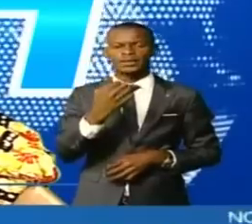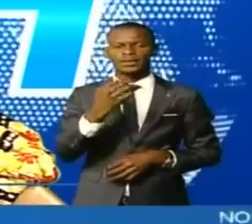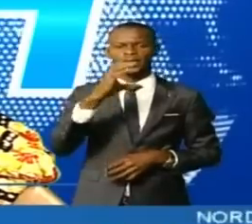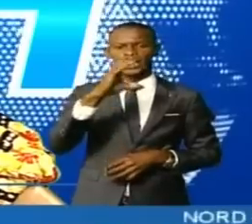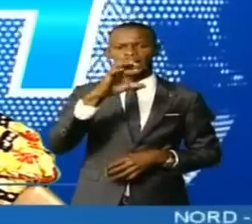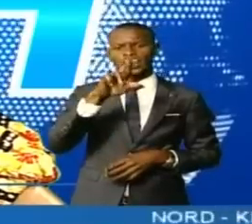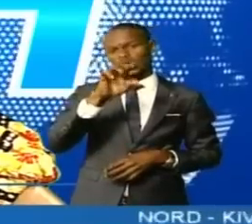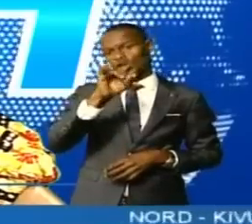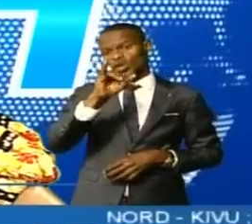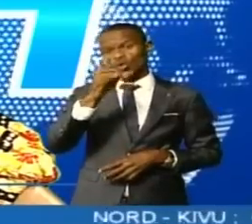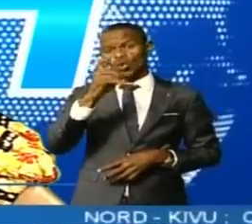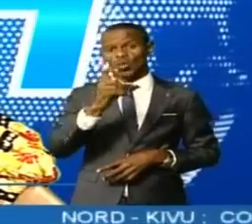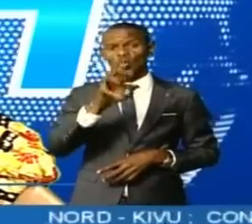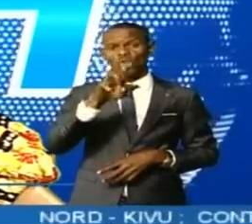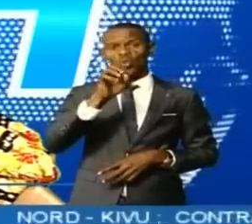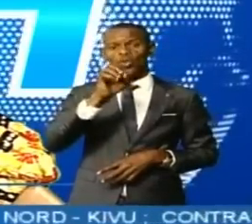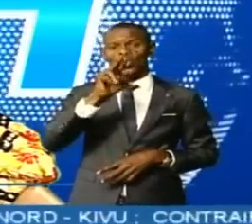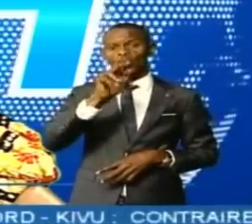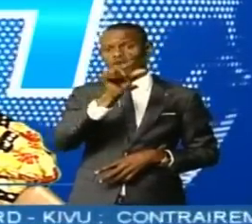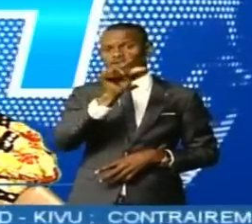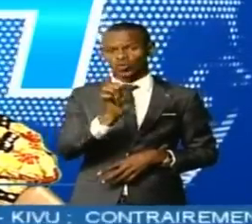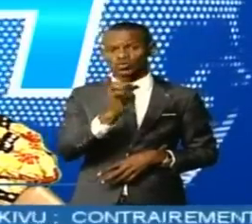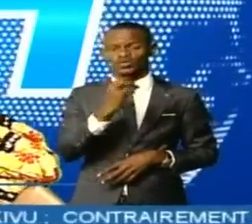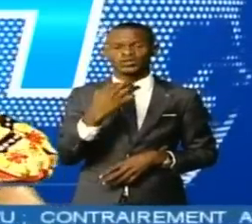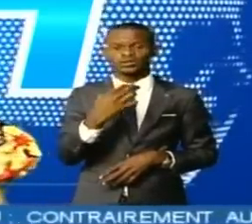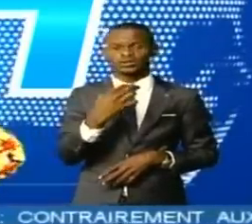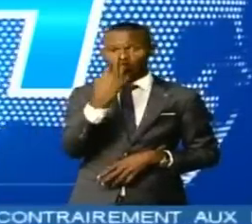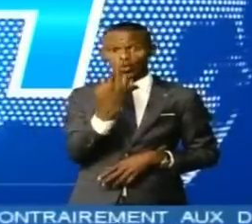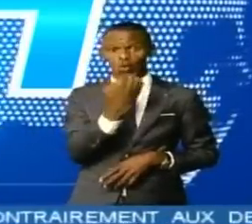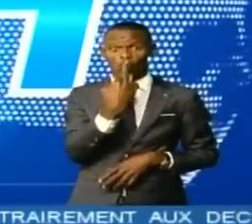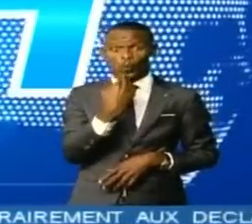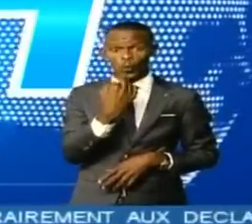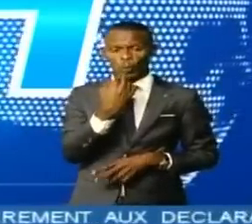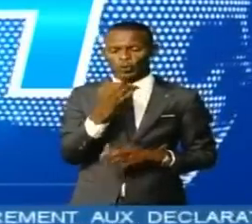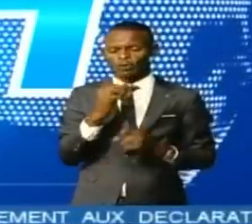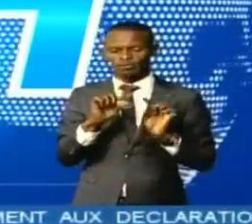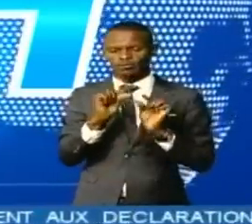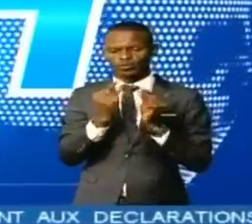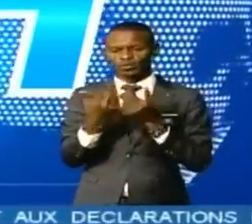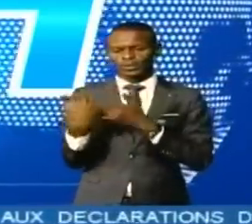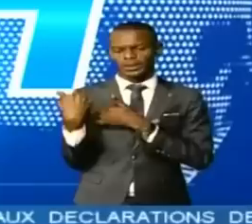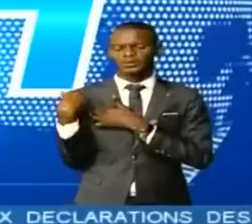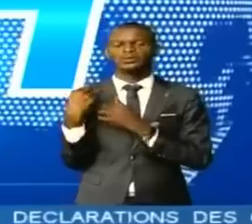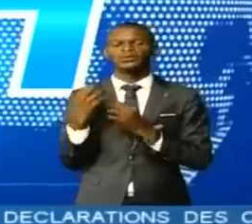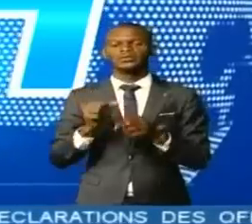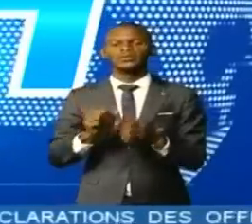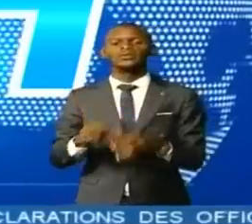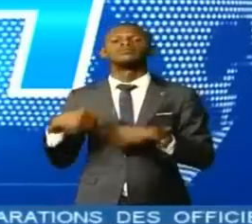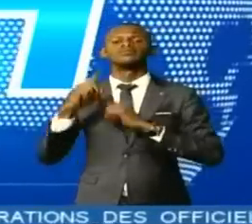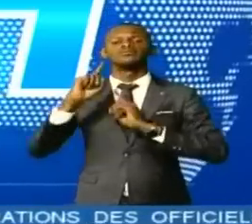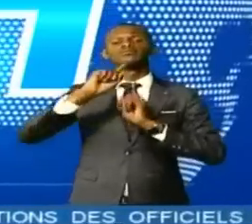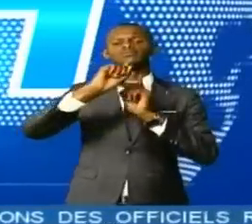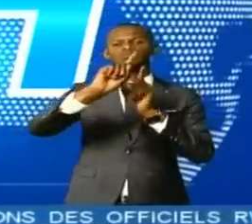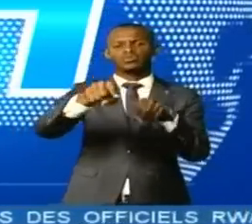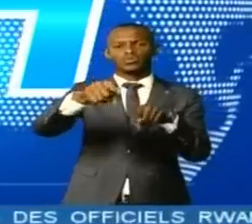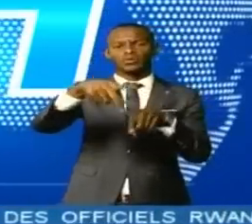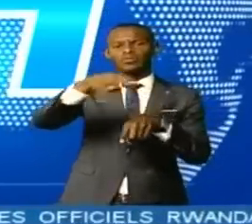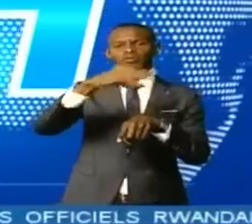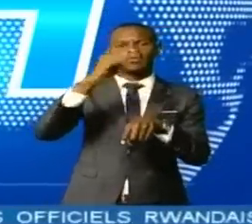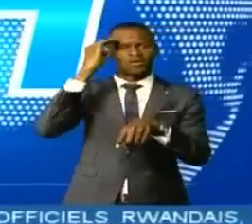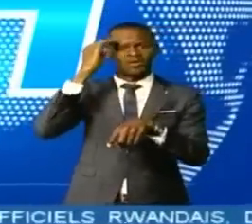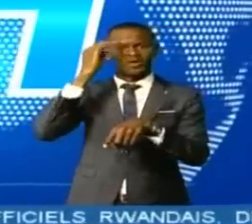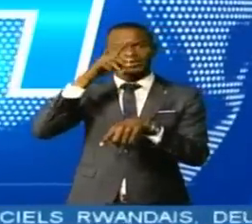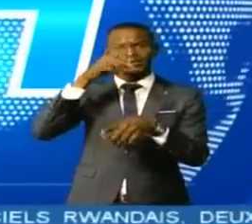cette institution humanitaire a remis un lot important de matériel aux volontaires de la Croix-Rouge des provinces de